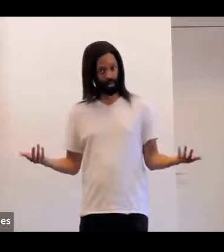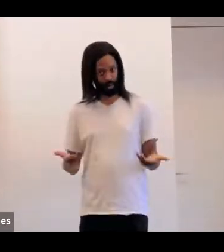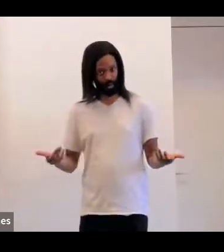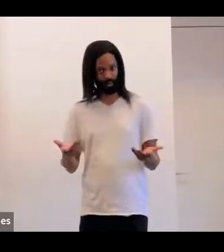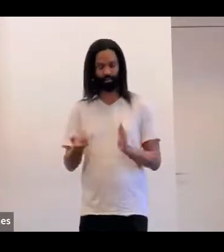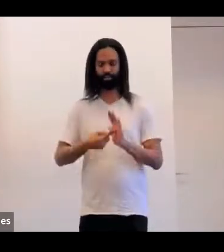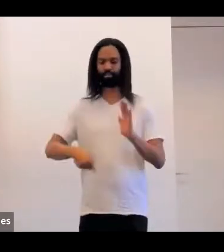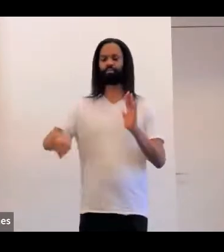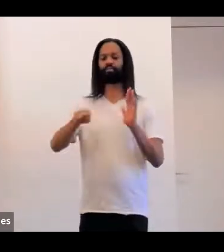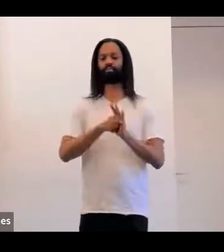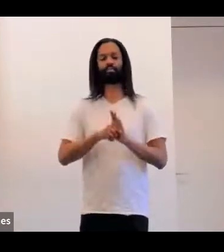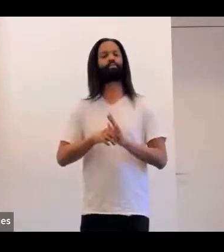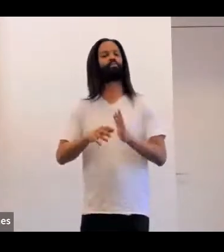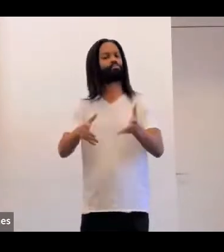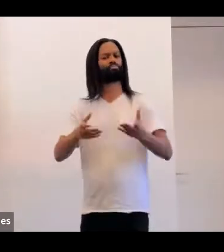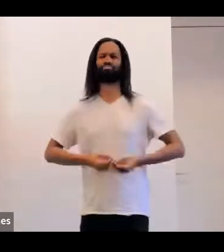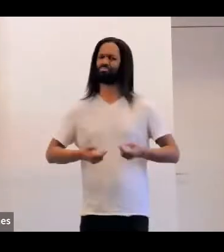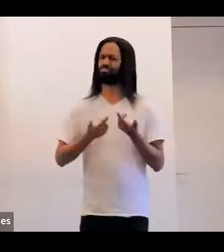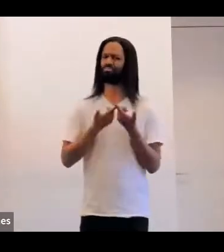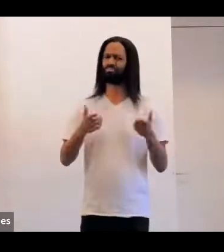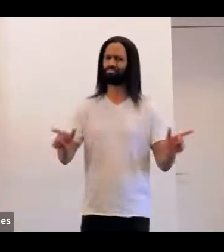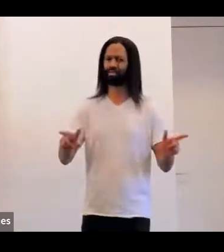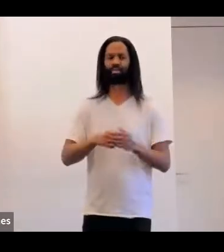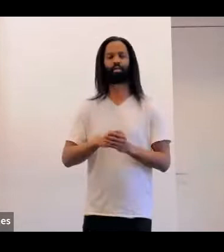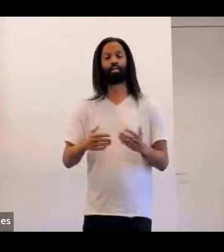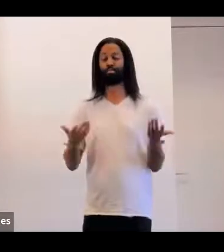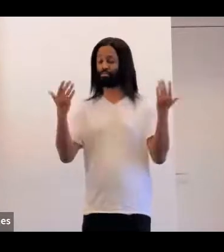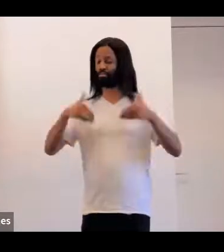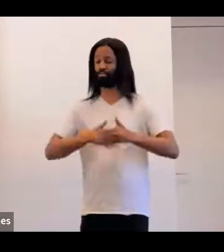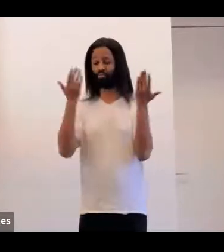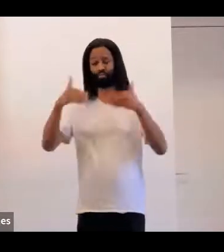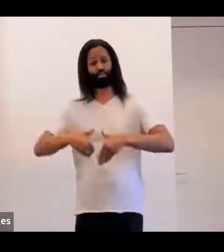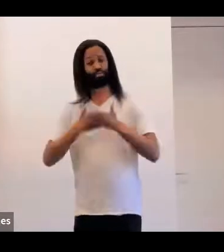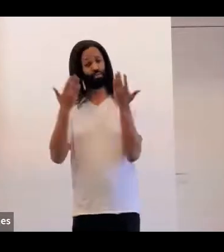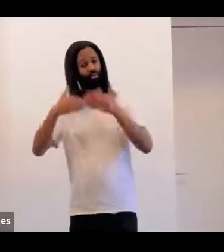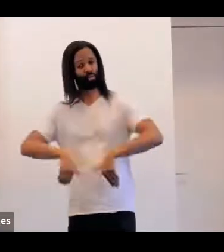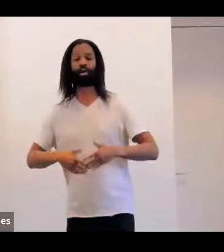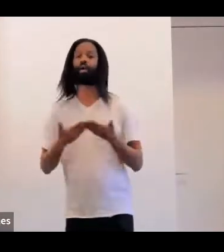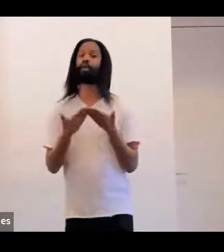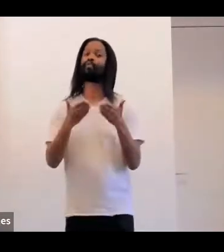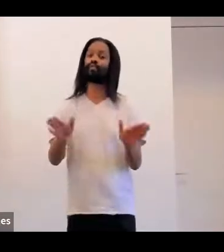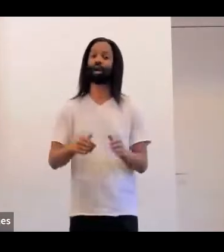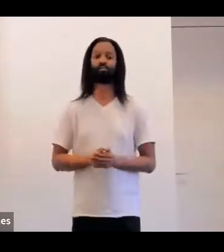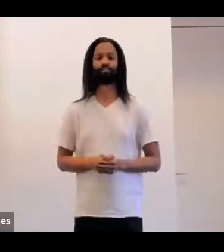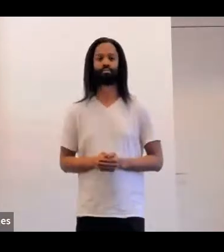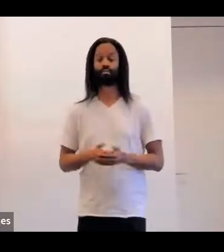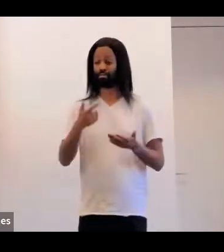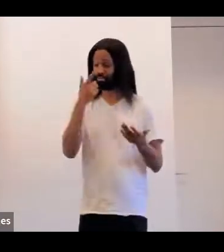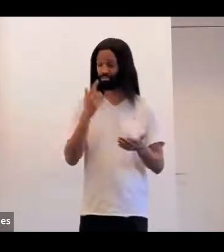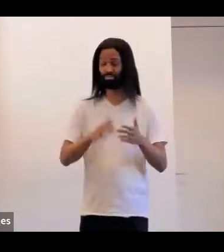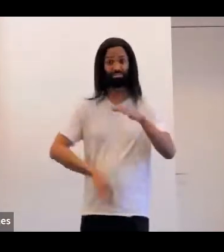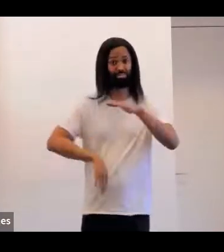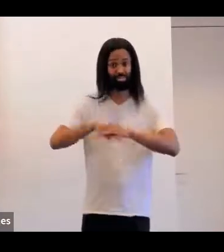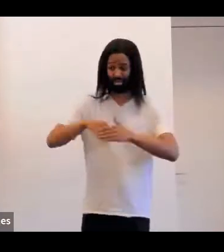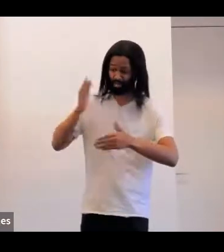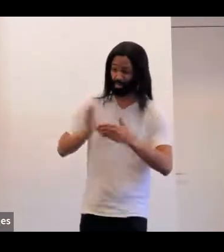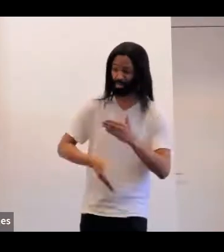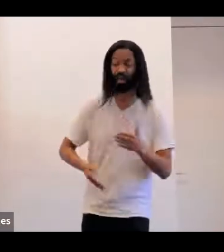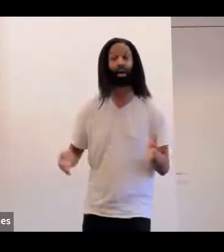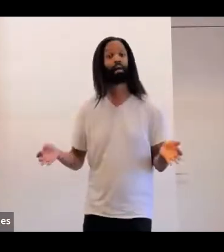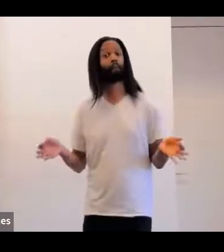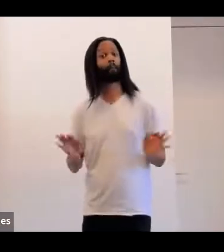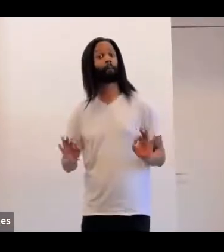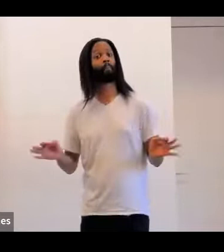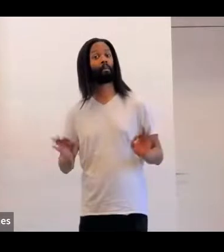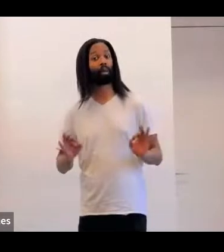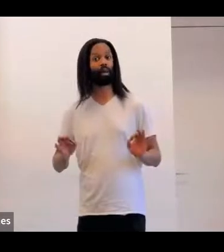seuil de tolérance, ouvert 24 heures sur 24, et sans durée ni limite dans le temps qui répond à la démarche de l'allée